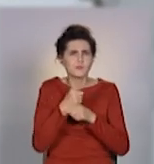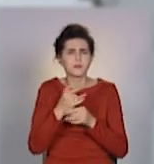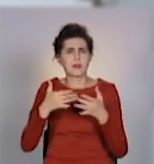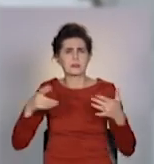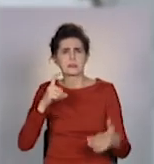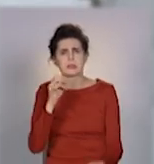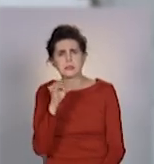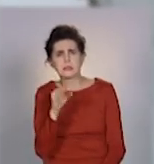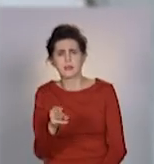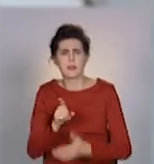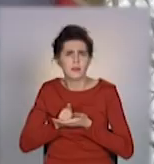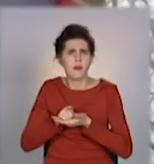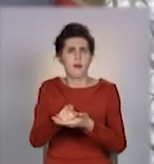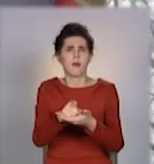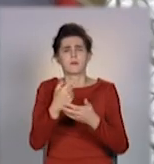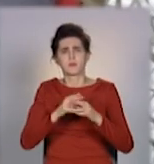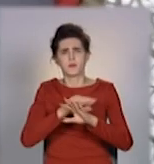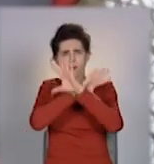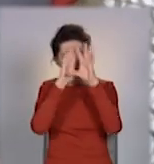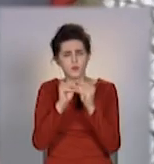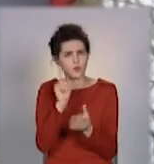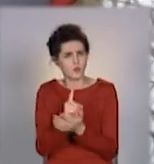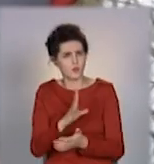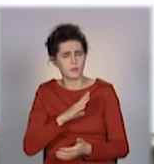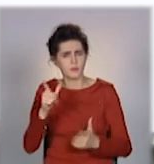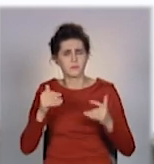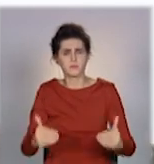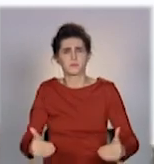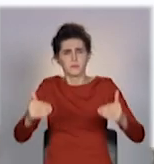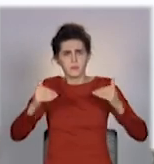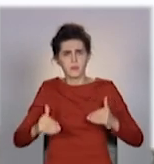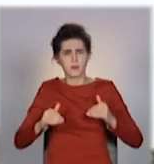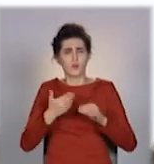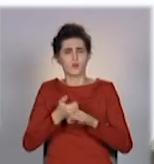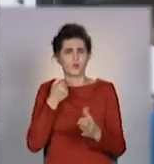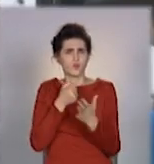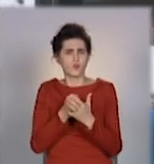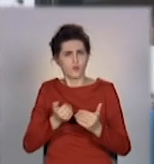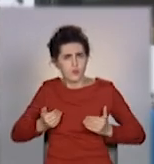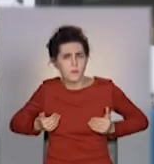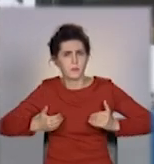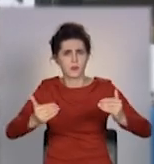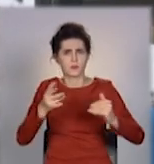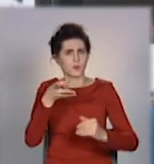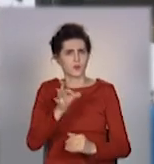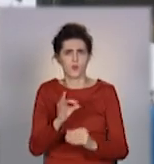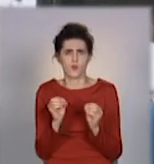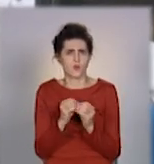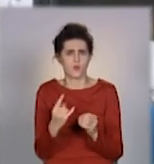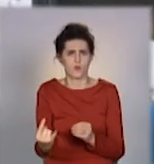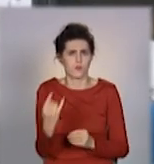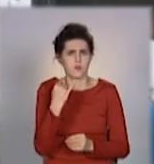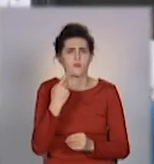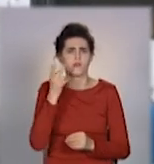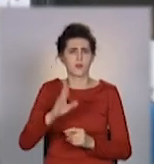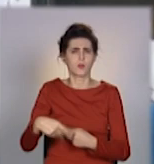і навіть танки, які за мінськими угодами мали б бути відведені глибоко в тил. Я так розумію, намагаються